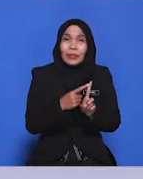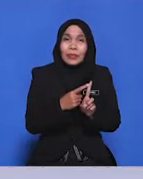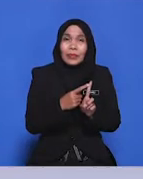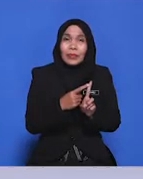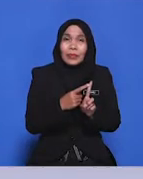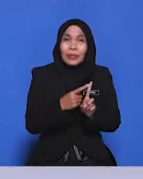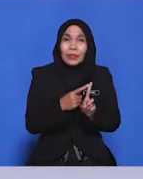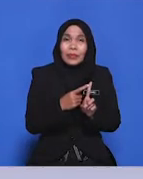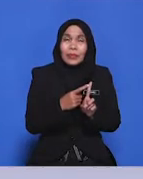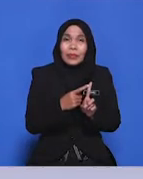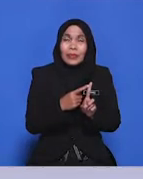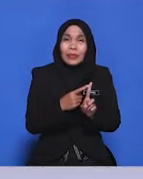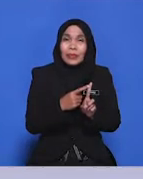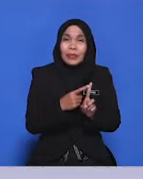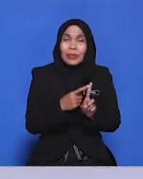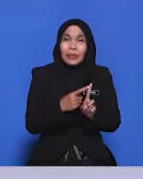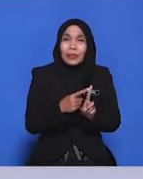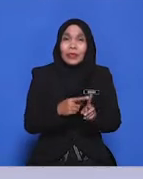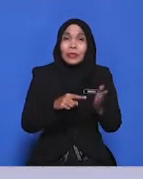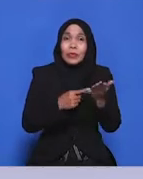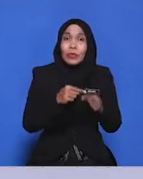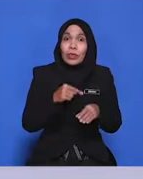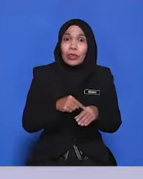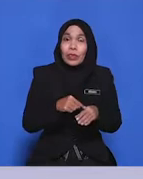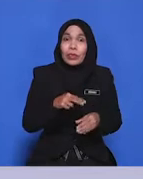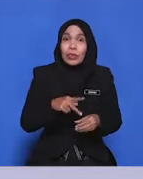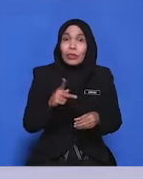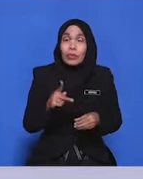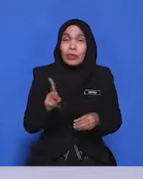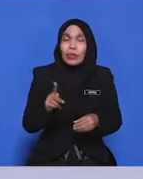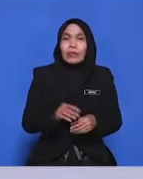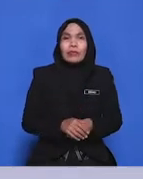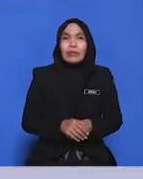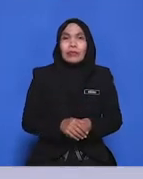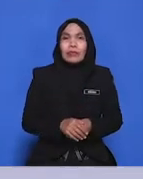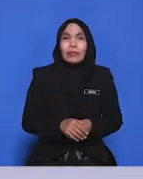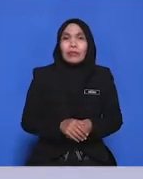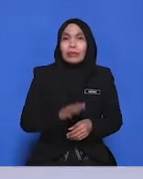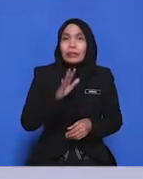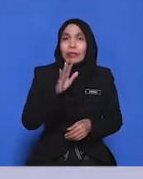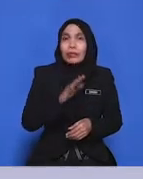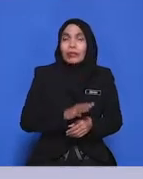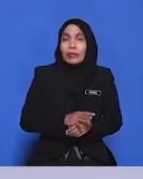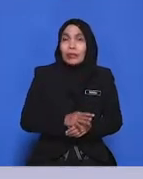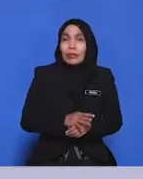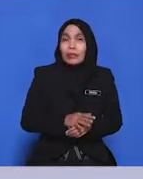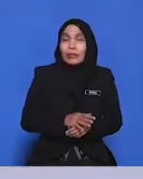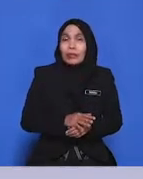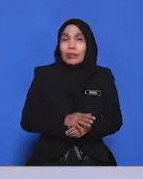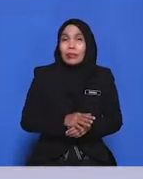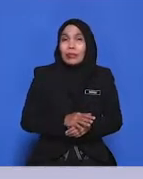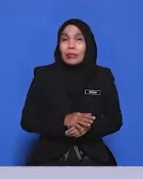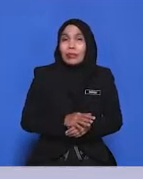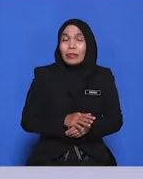Perancis. Majalah ini mula diterbitkan di Perancis pada 5 Jamadil Awal